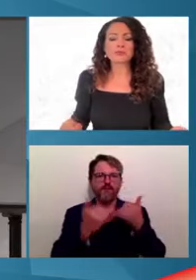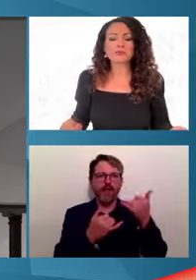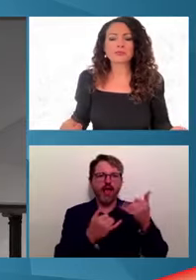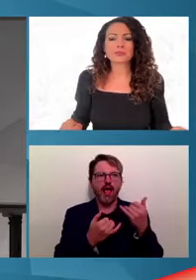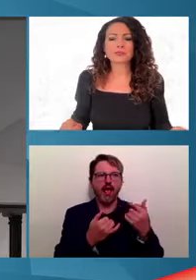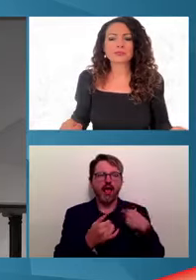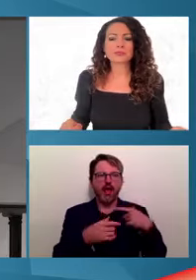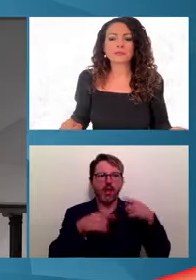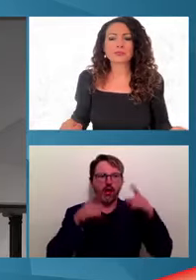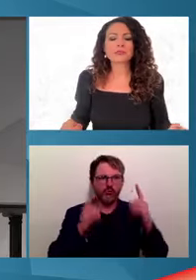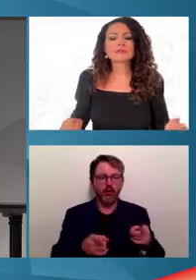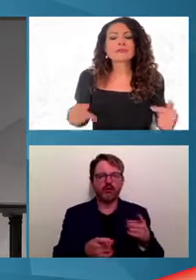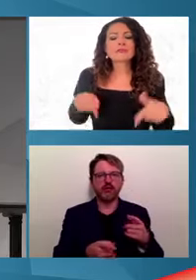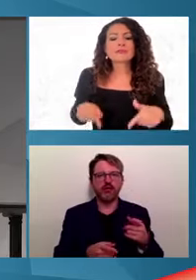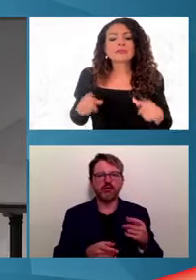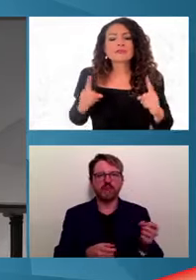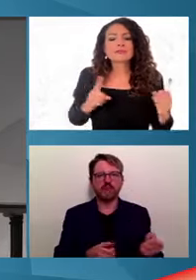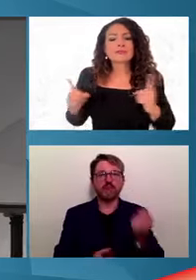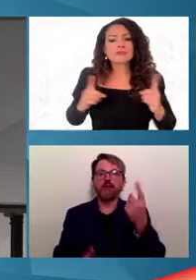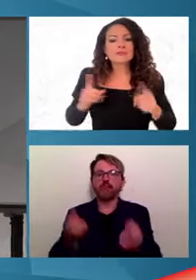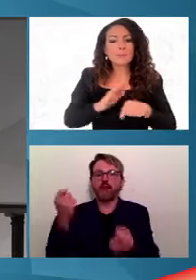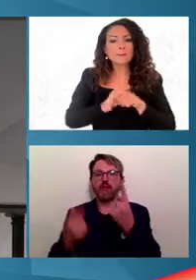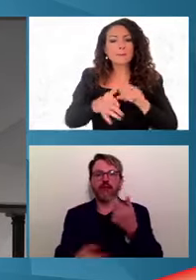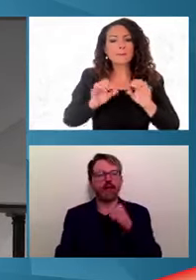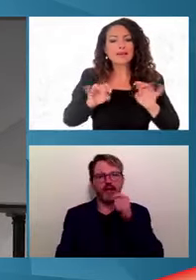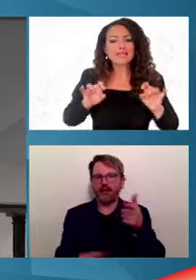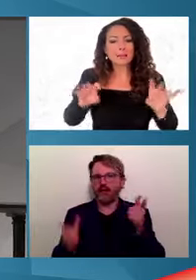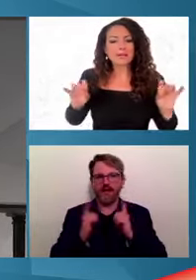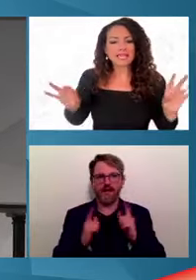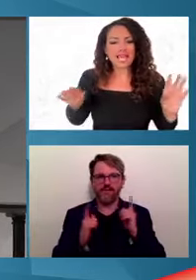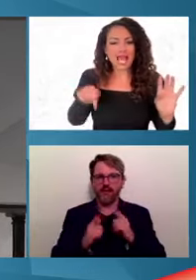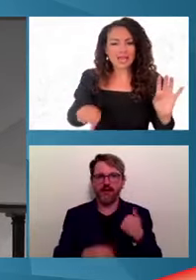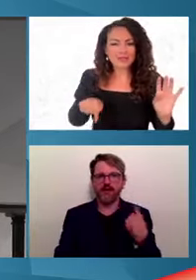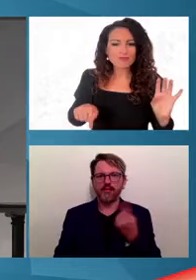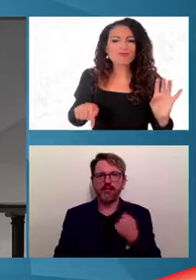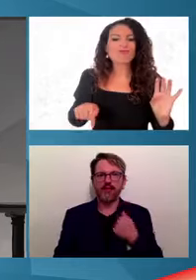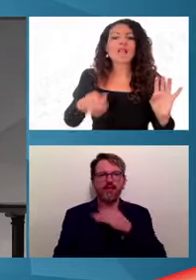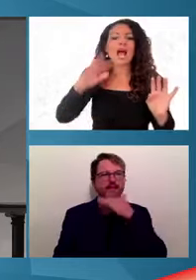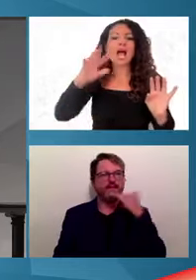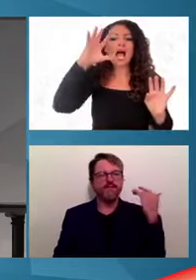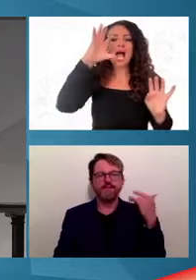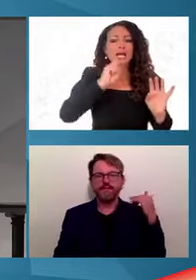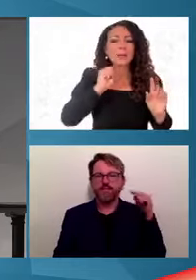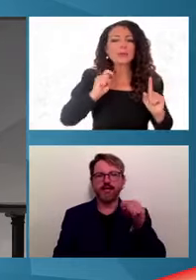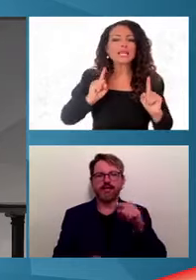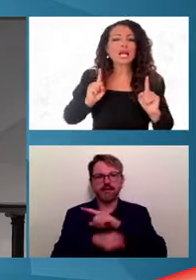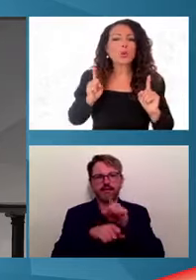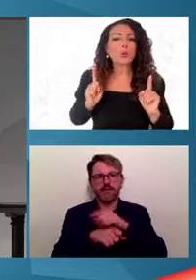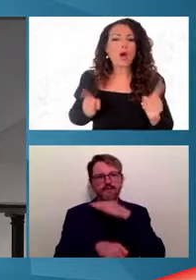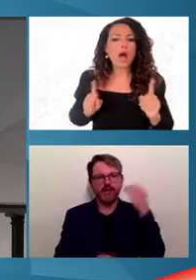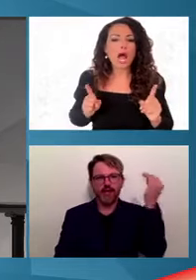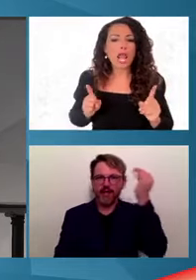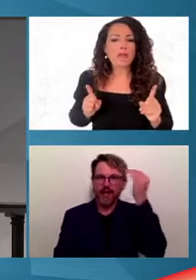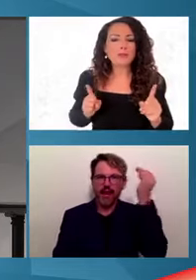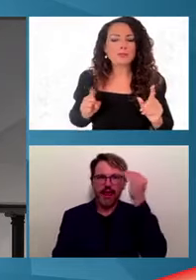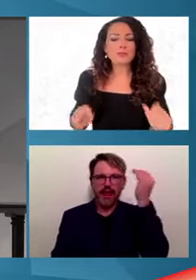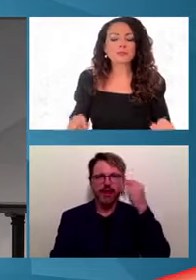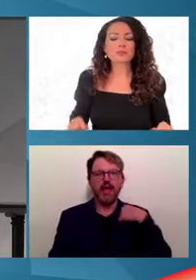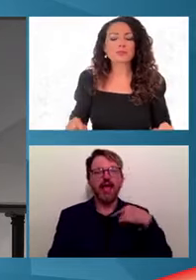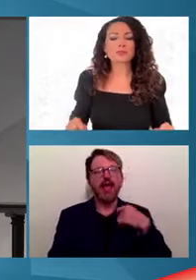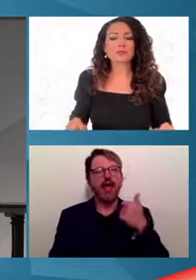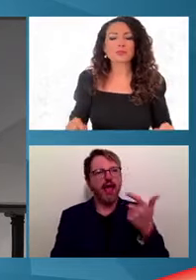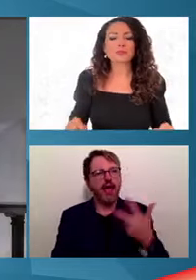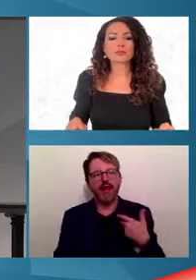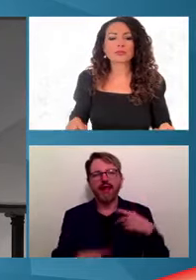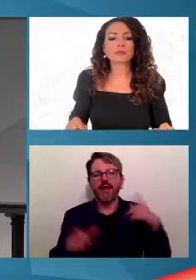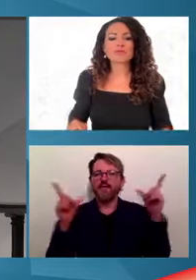die man sich nicht erwartet hat. Ich glaube, wir haben viel in dieser Zeit gelernt und ich habe in einigen Veranstaltungen in letzter Zeit